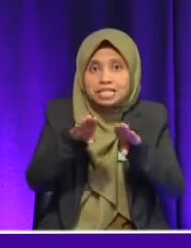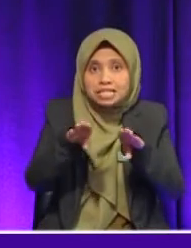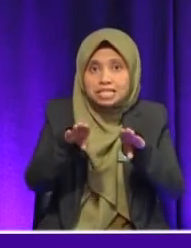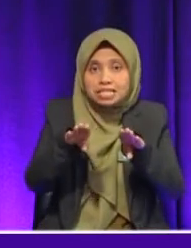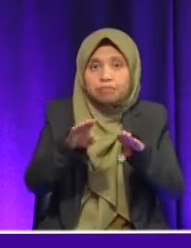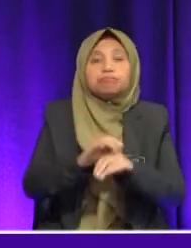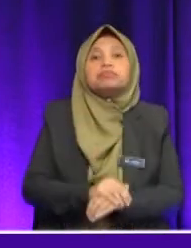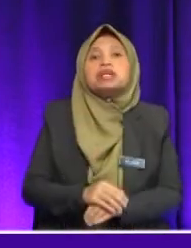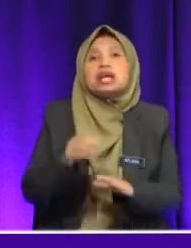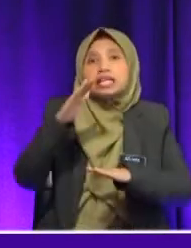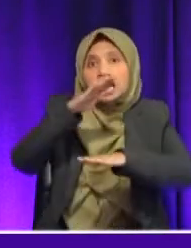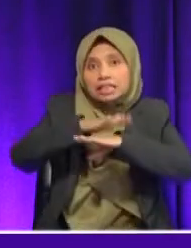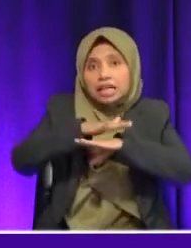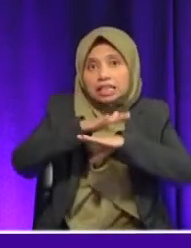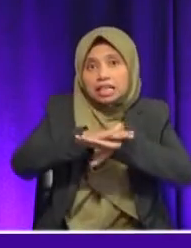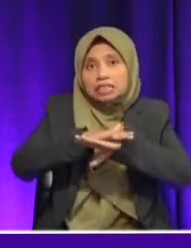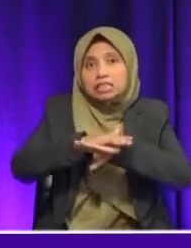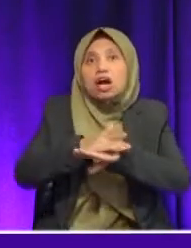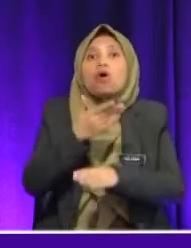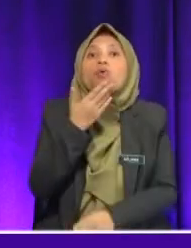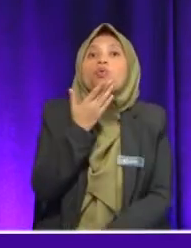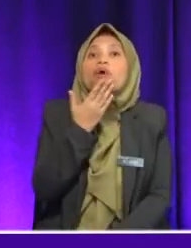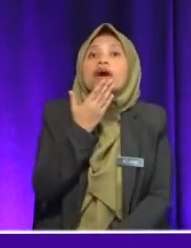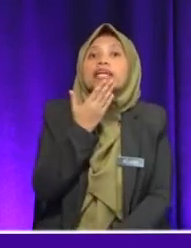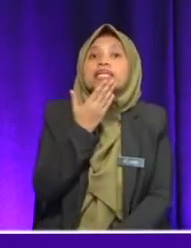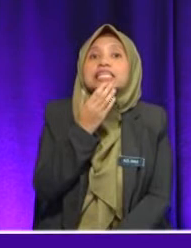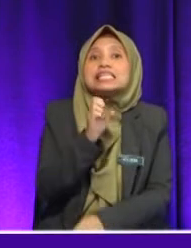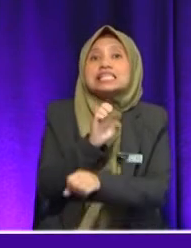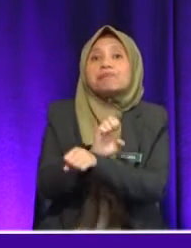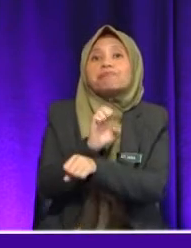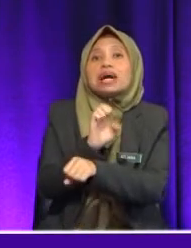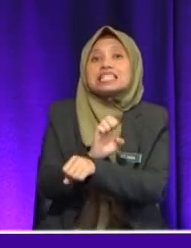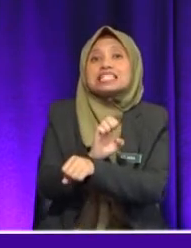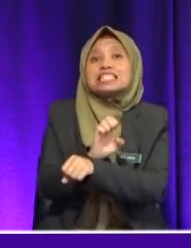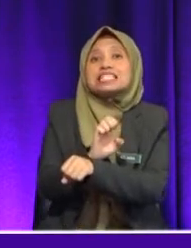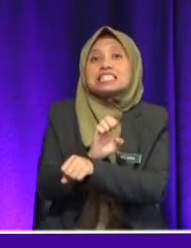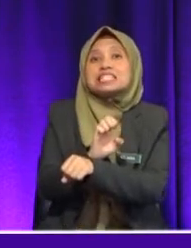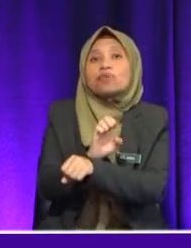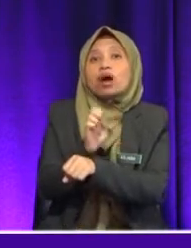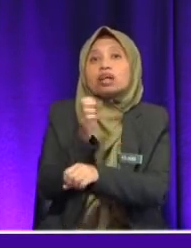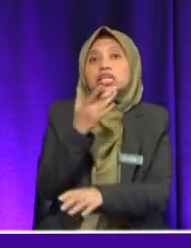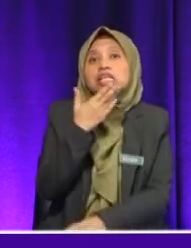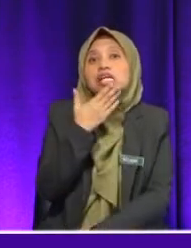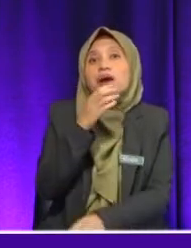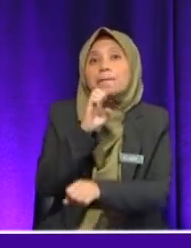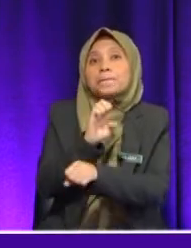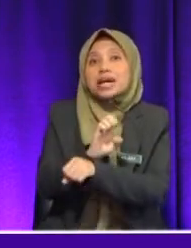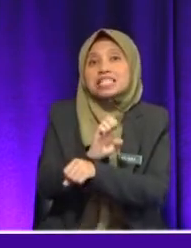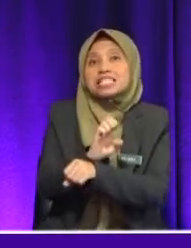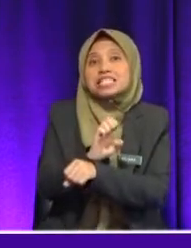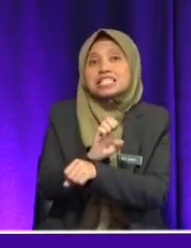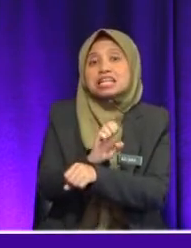gambar yang kedua yang diatas sebenarnya berwarna emas sedikit kalau muridnya di rumah bully Tengah